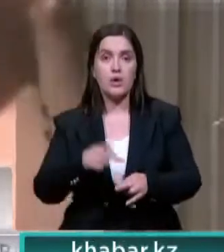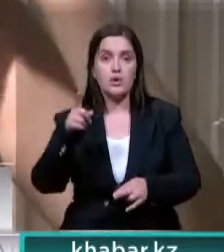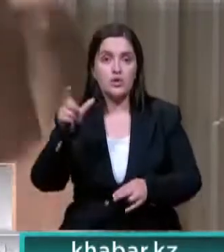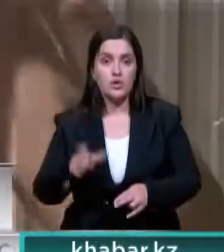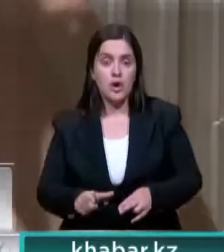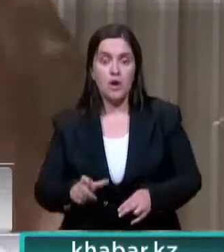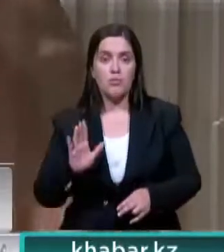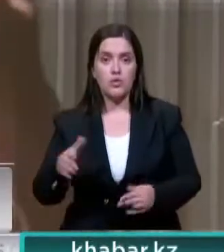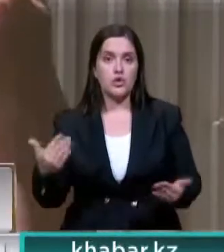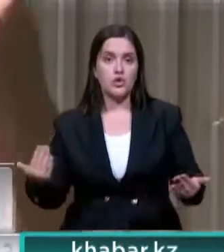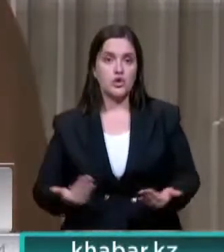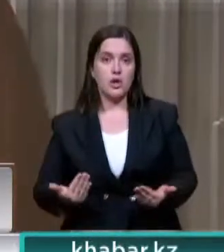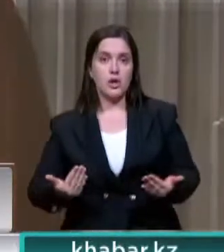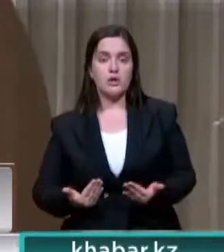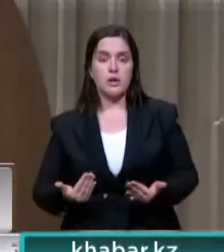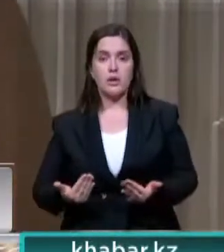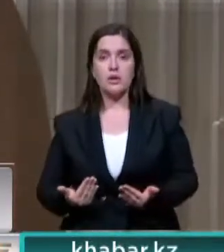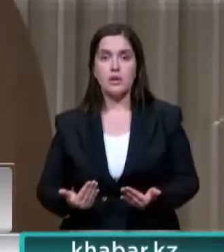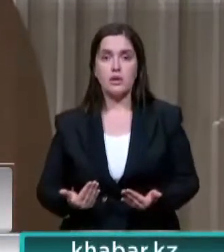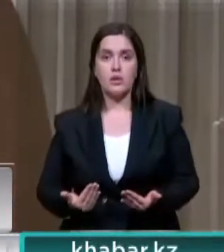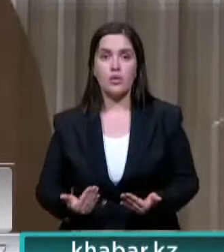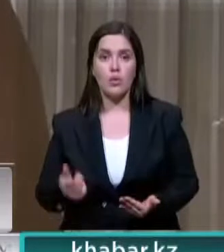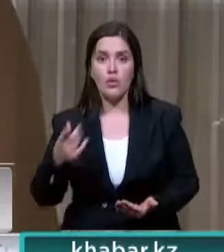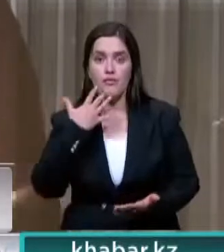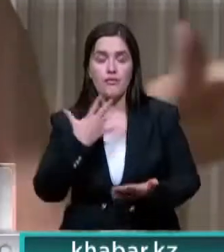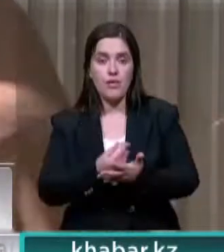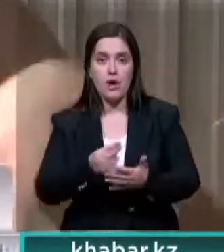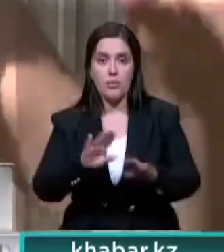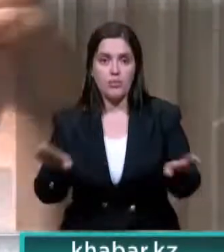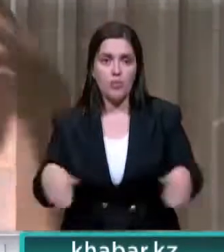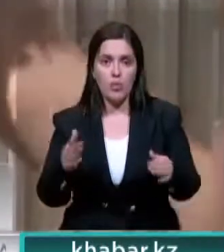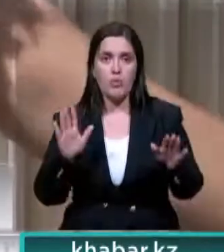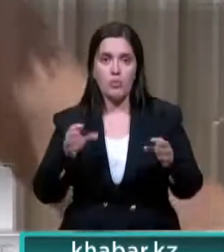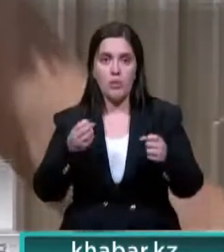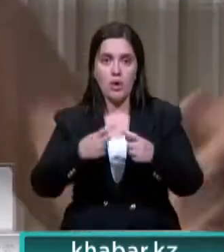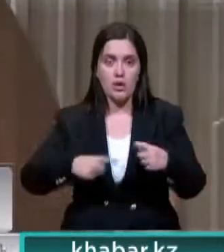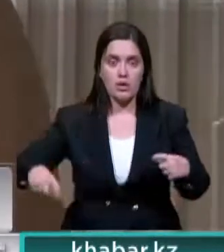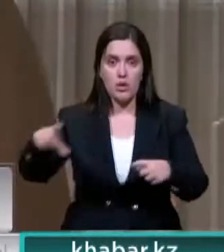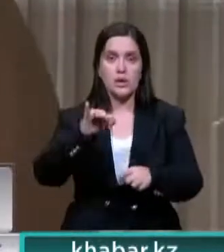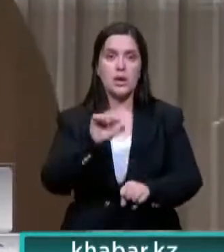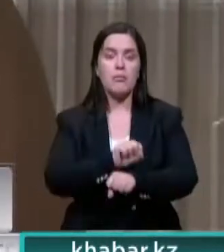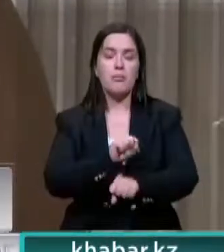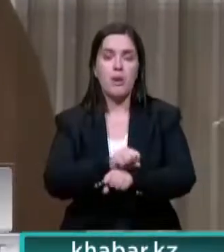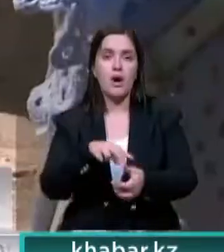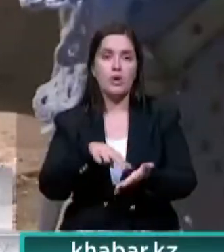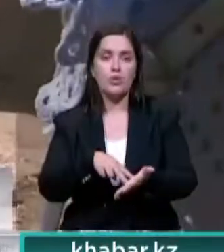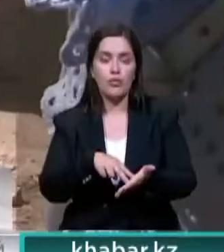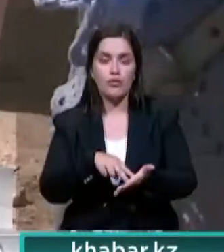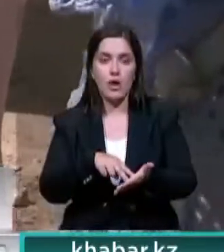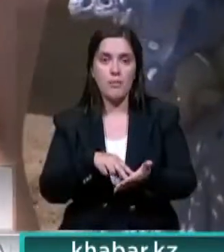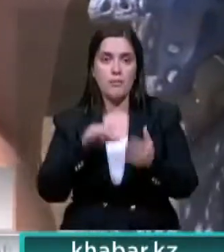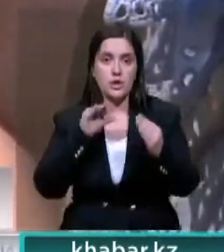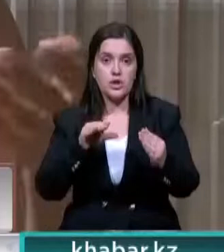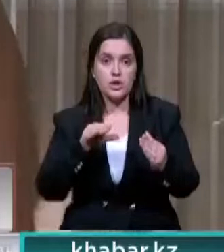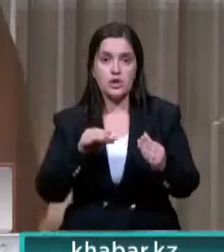будет проживать вот в проектируемом доме. У них своей территории вообще нет. То есть у них есть дорожки вокруг дома и парковка. А что происходит?